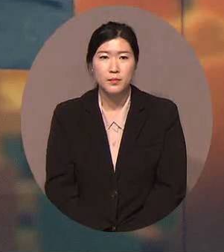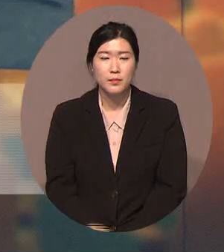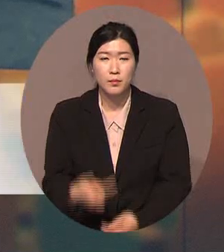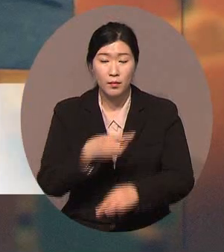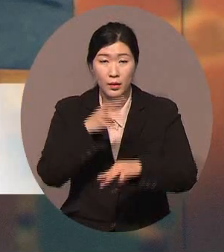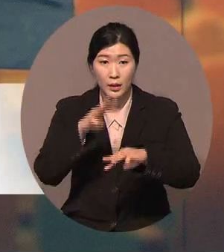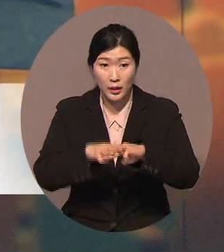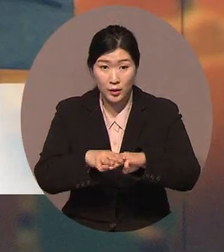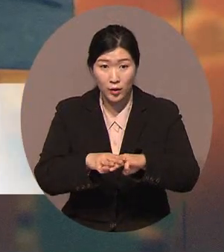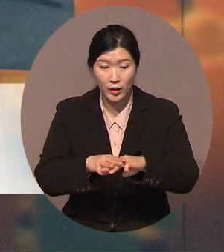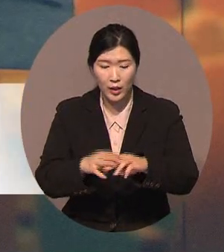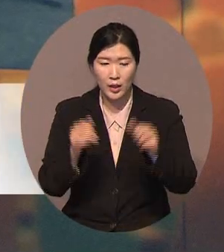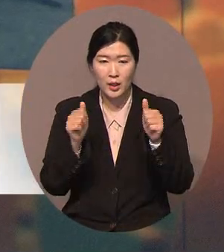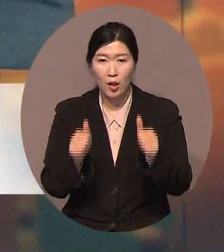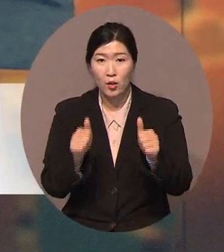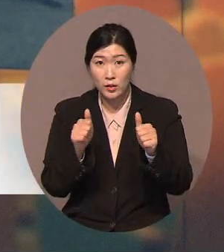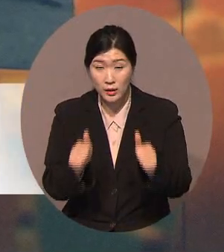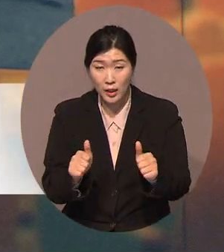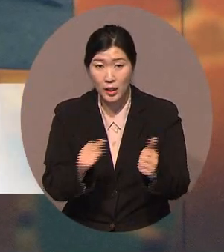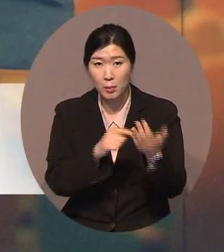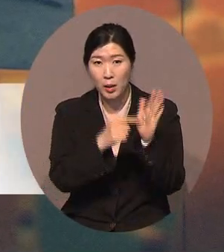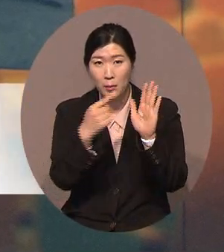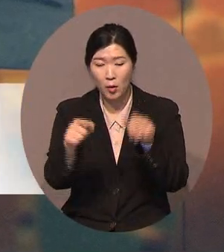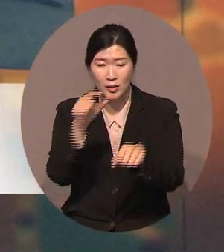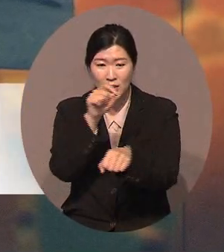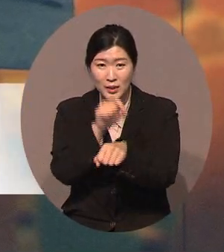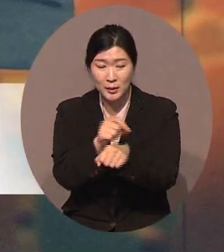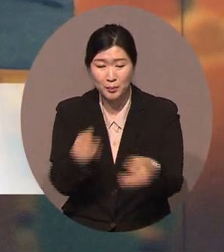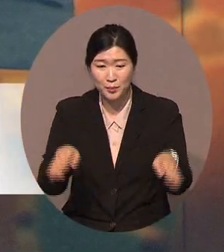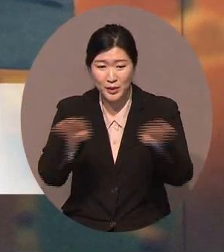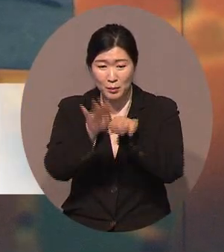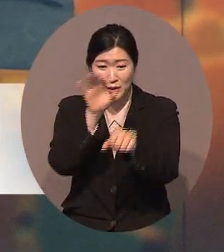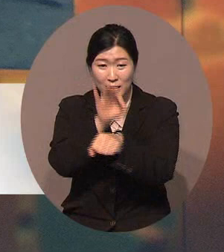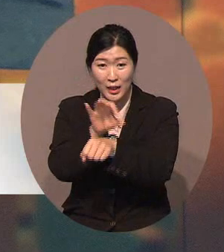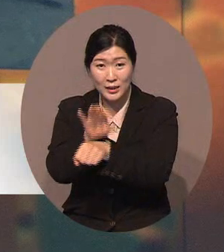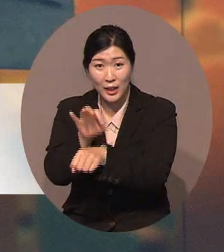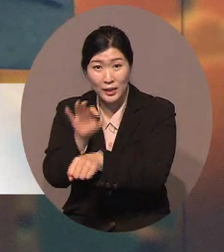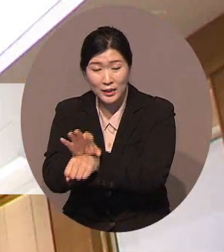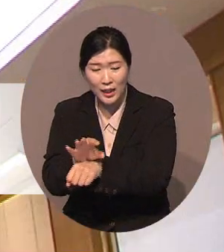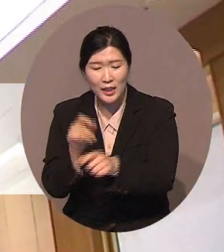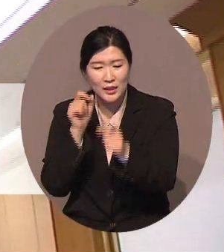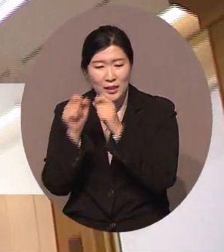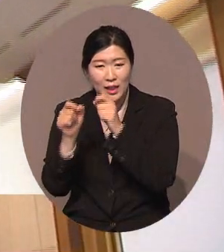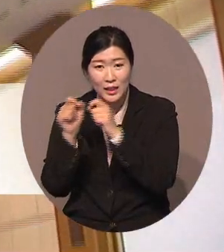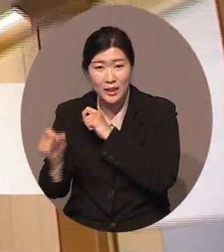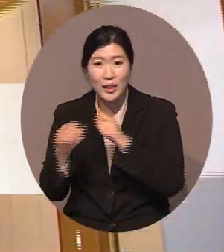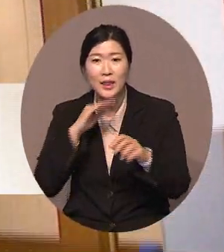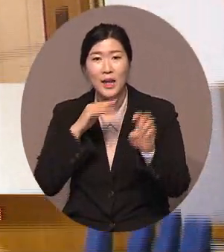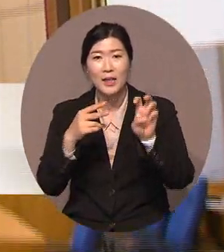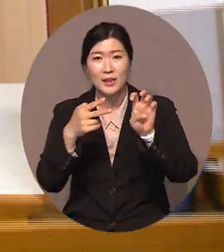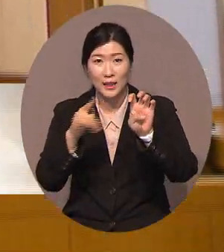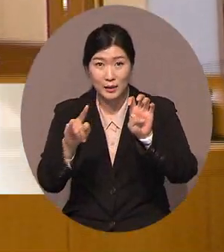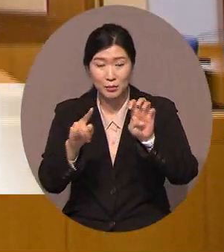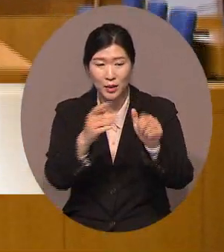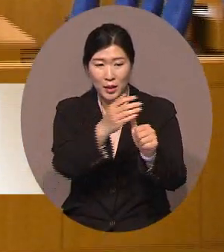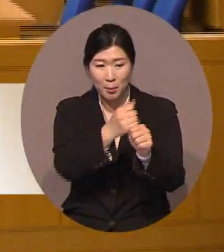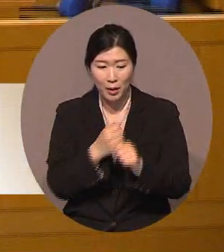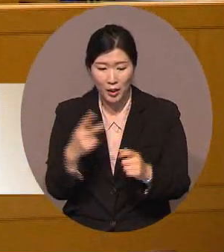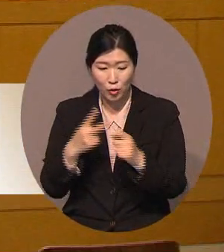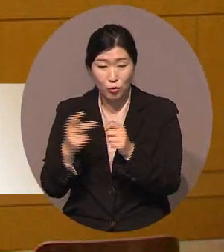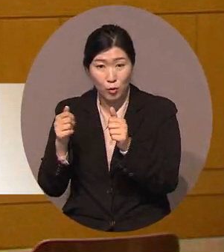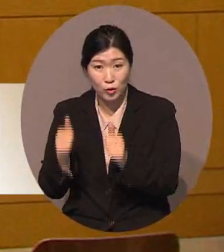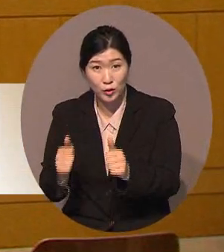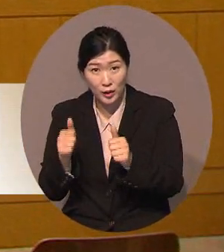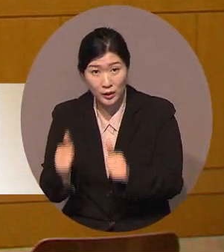대전지보 형사항소 3부 등 오피스텔 등을 사들여 수억원대의 전세 사기를 벌인 40대에 대한 항소심에서